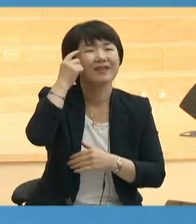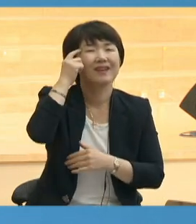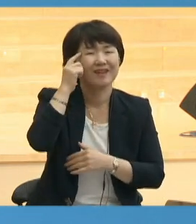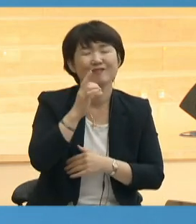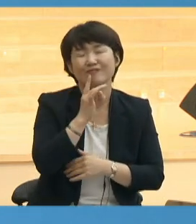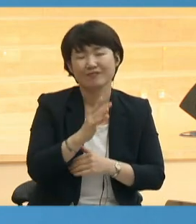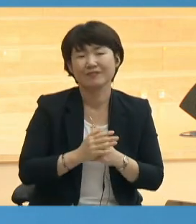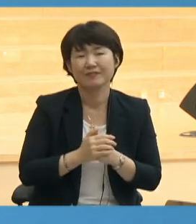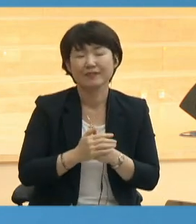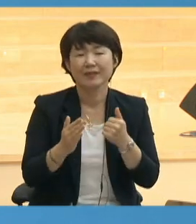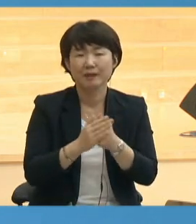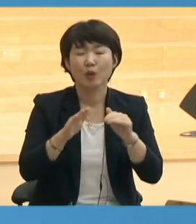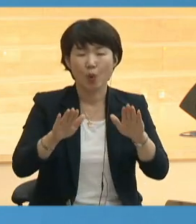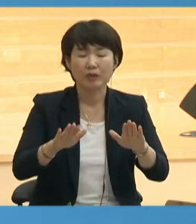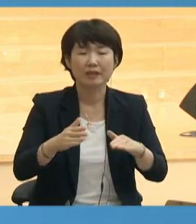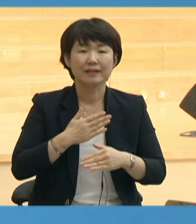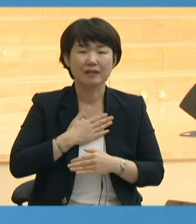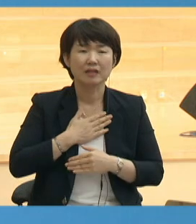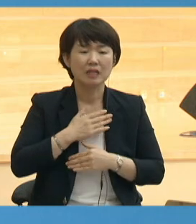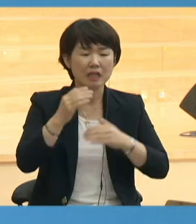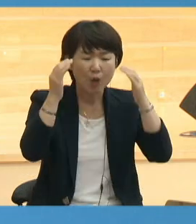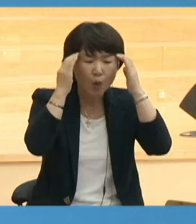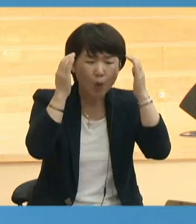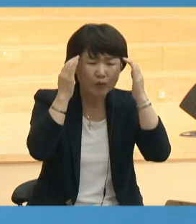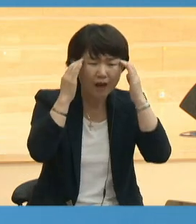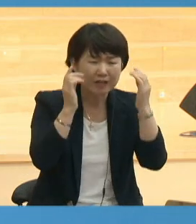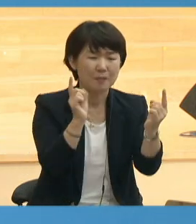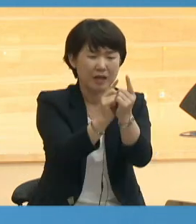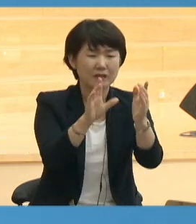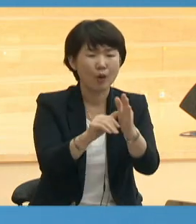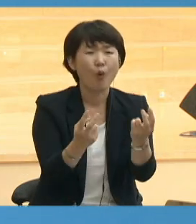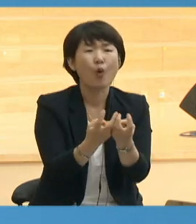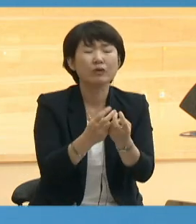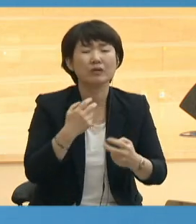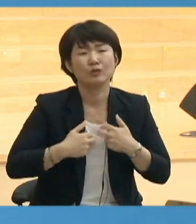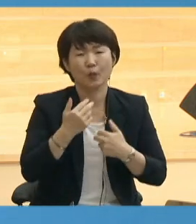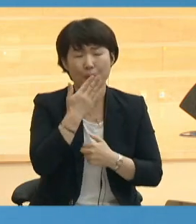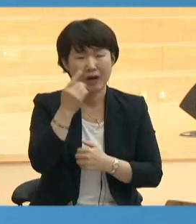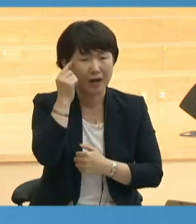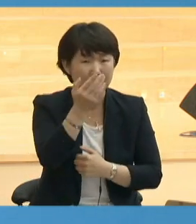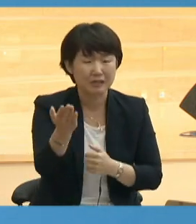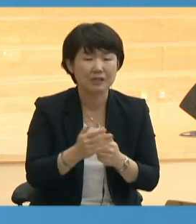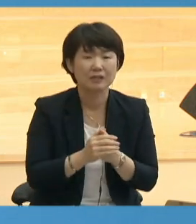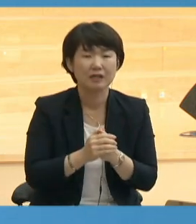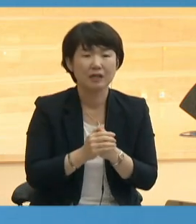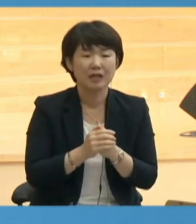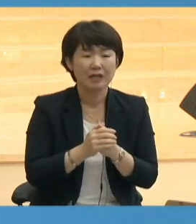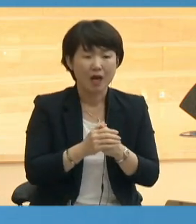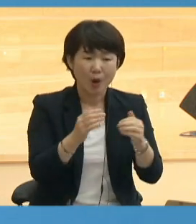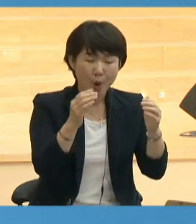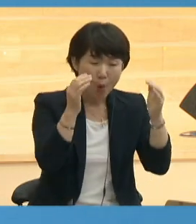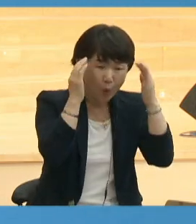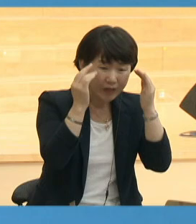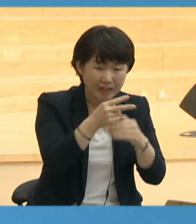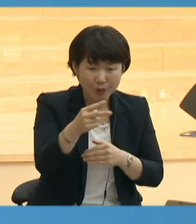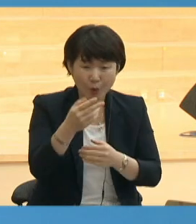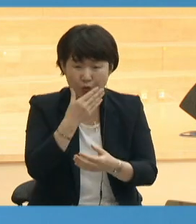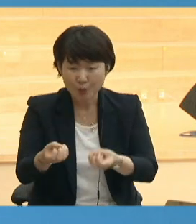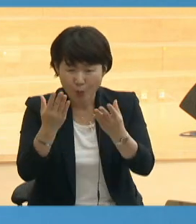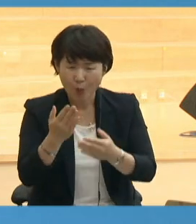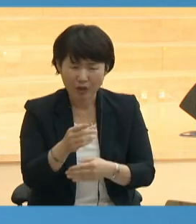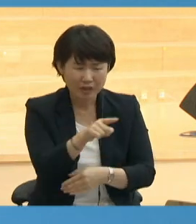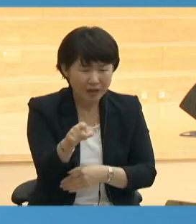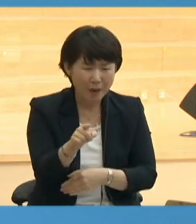저는 고난을 친 짜 어떻게 줄 구할 수 있는지 권한이 정말 변장 된 축복이 맞는지